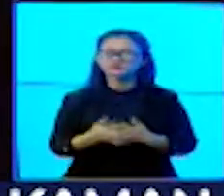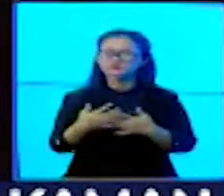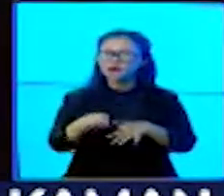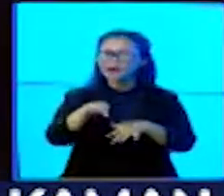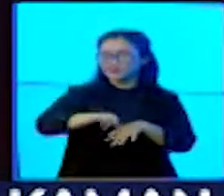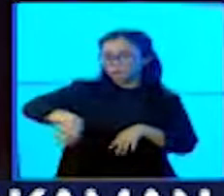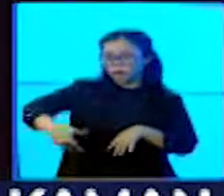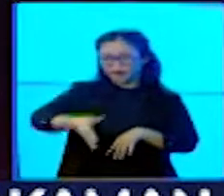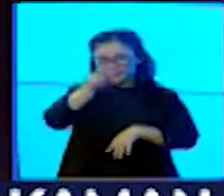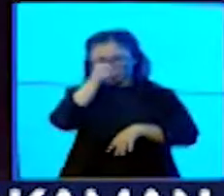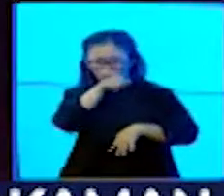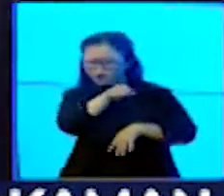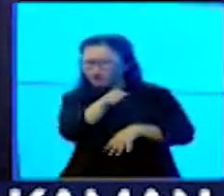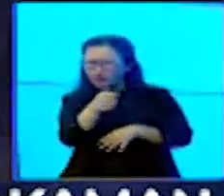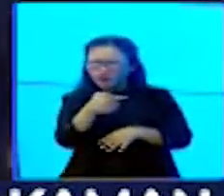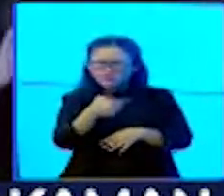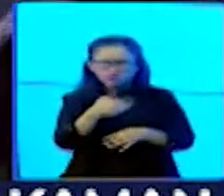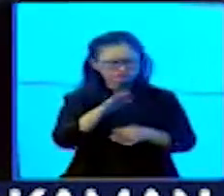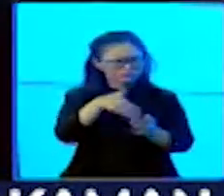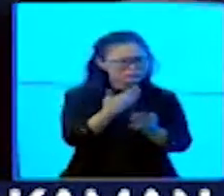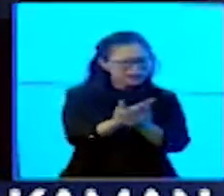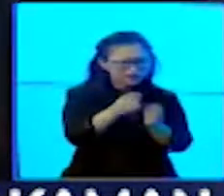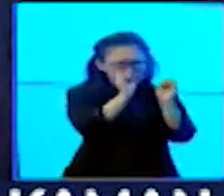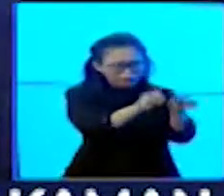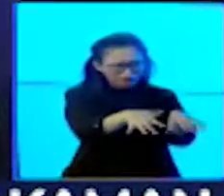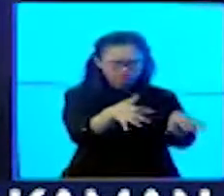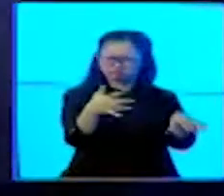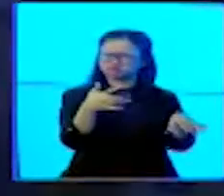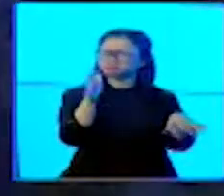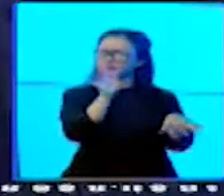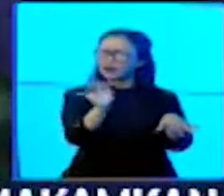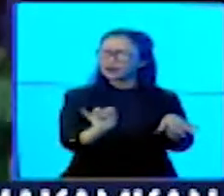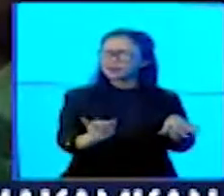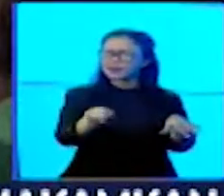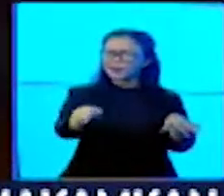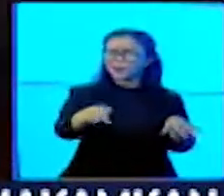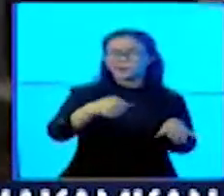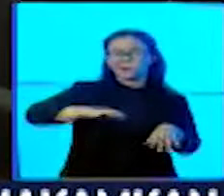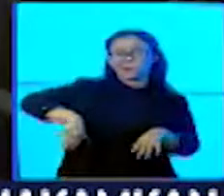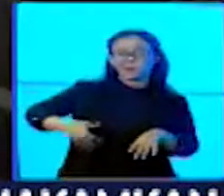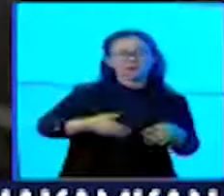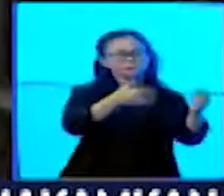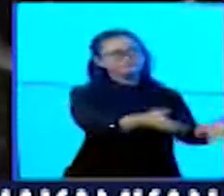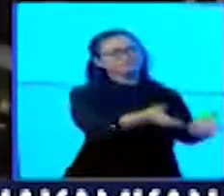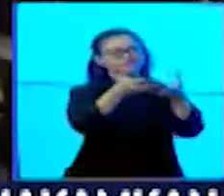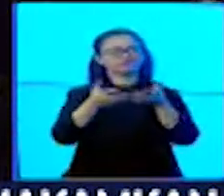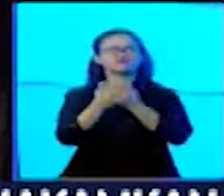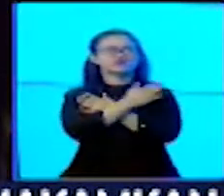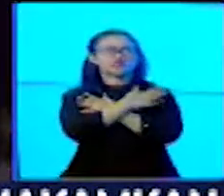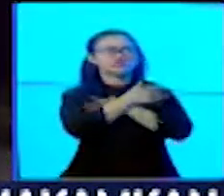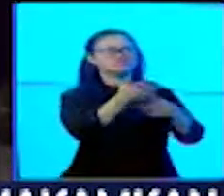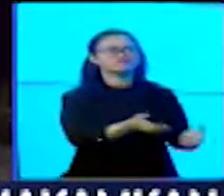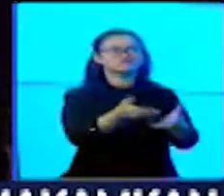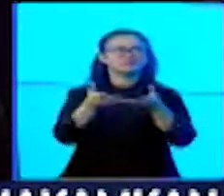Mengetahui kejadian ini, pihak keluarga pasien menyesalkan. Akhirnya, keluarga sepakat membawa jenazah pulang ke rumah duka